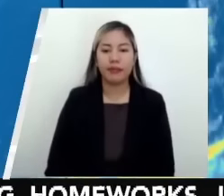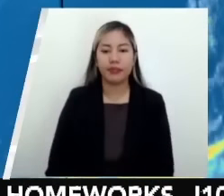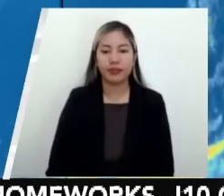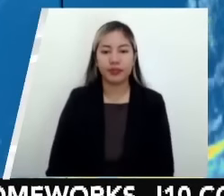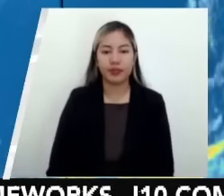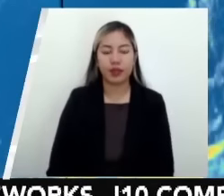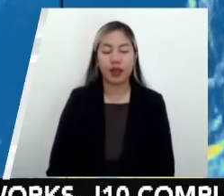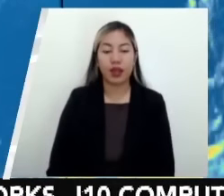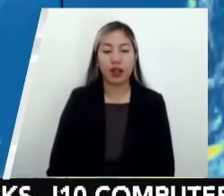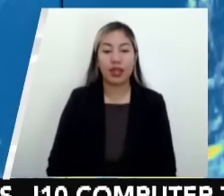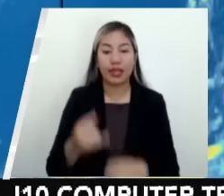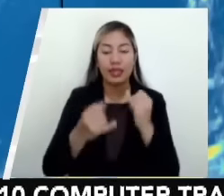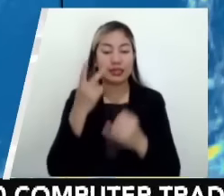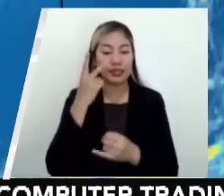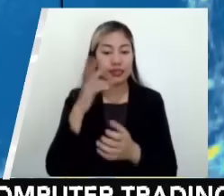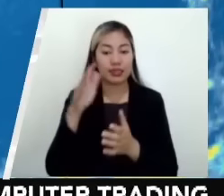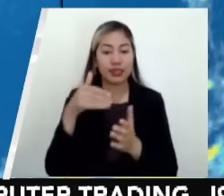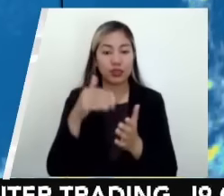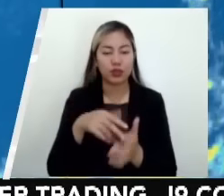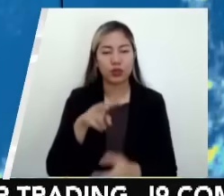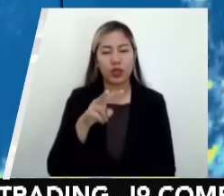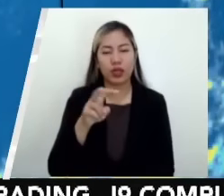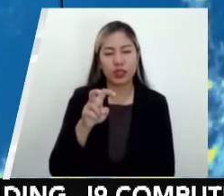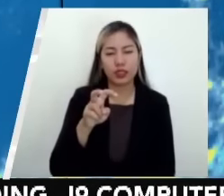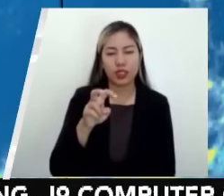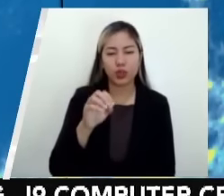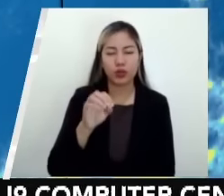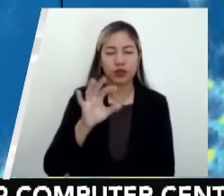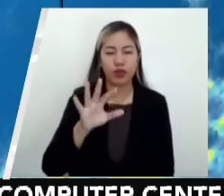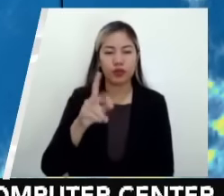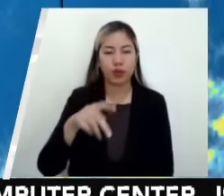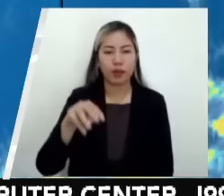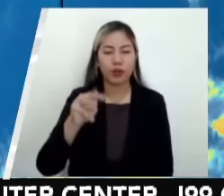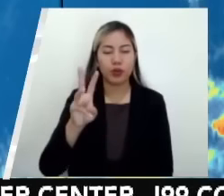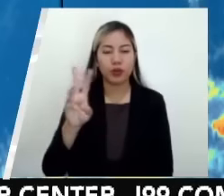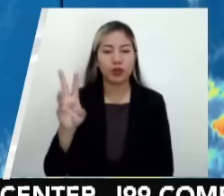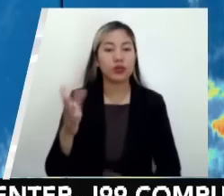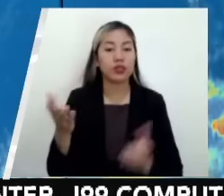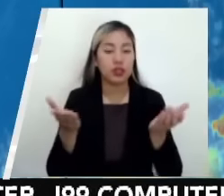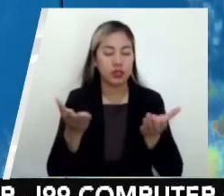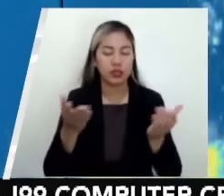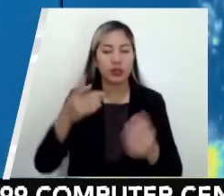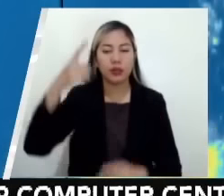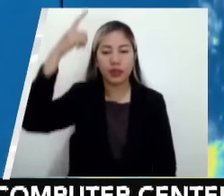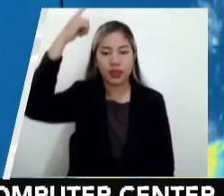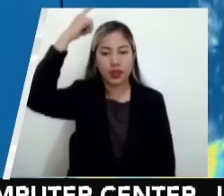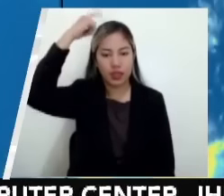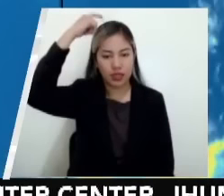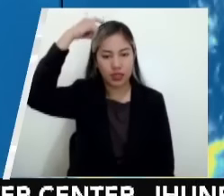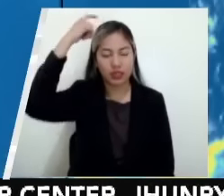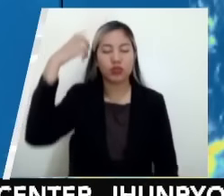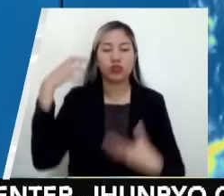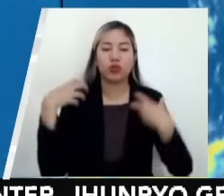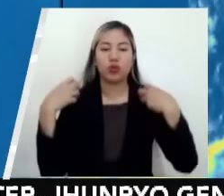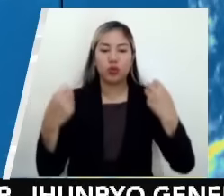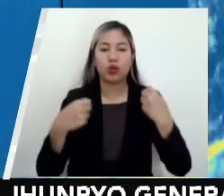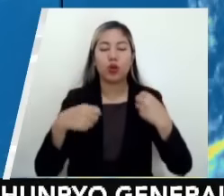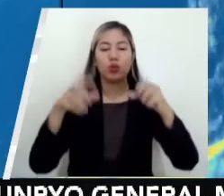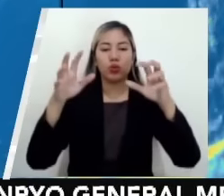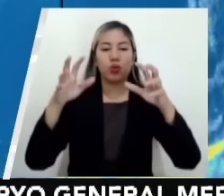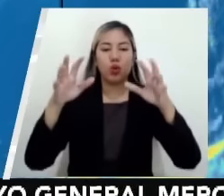205 kilometers west ng Itbayat, Batanes. May lakas po ito ng hangin na aabot sa 185 kilometers